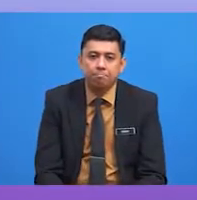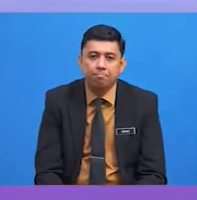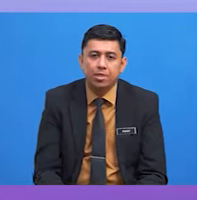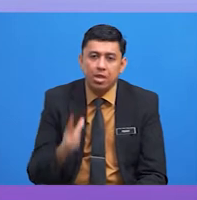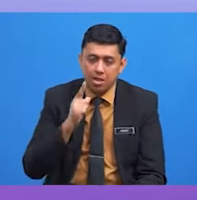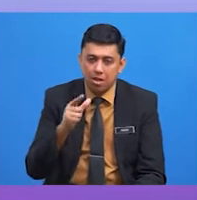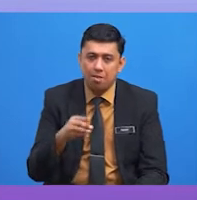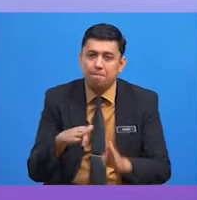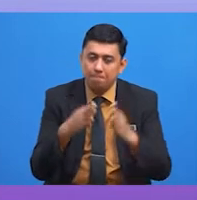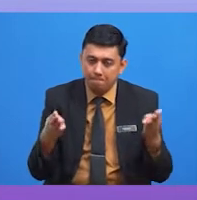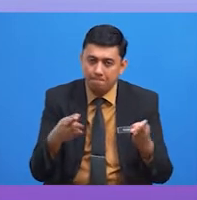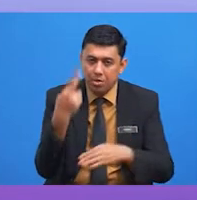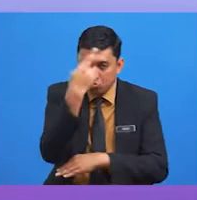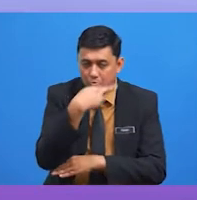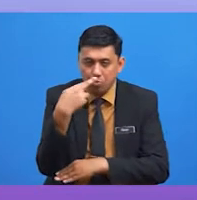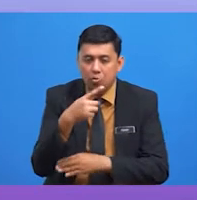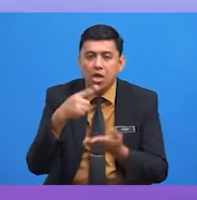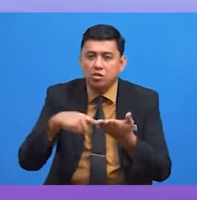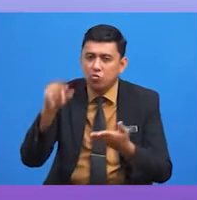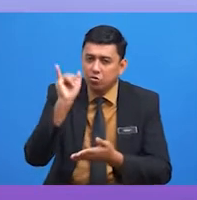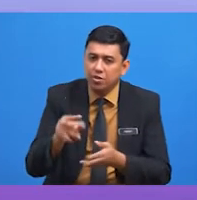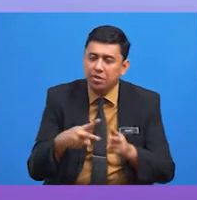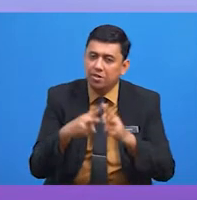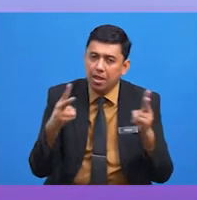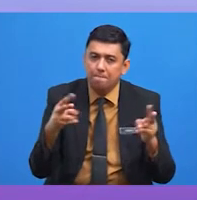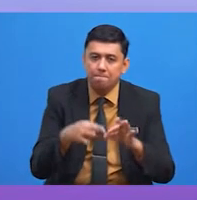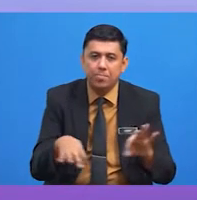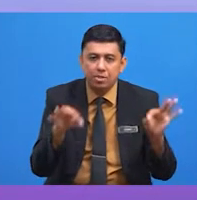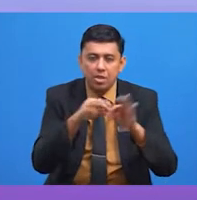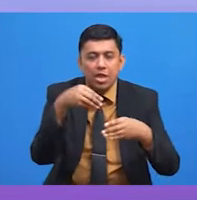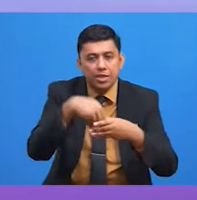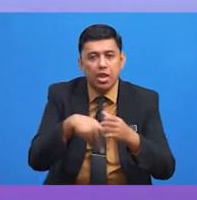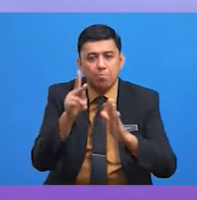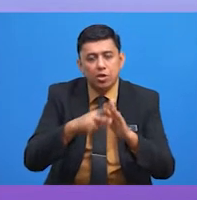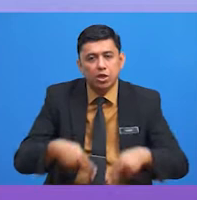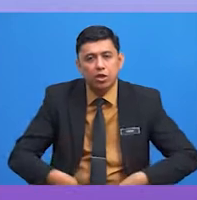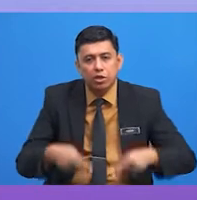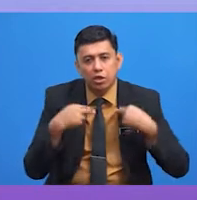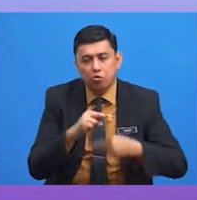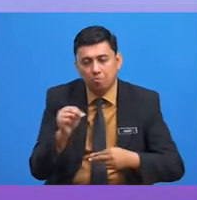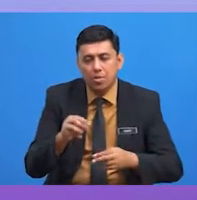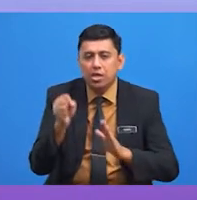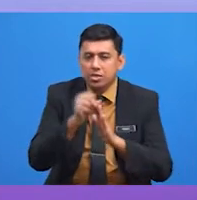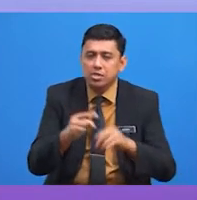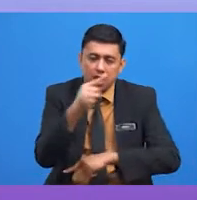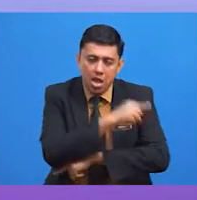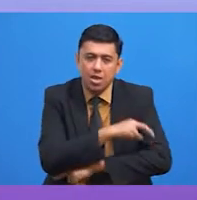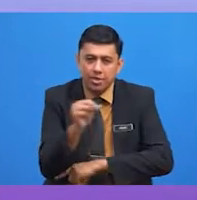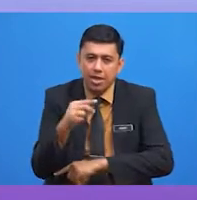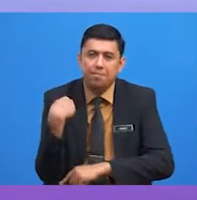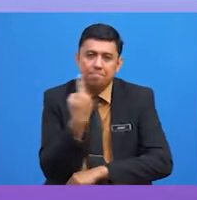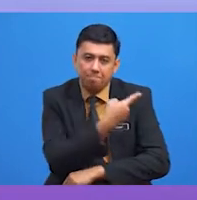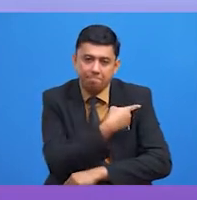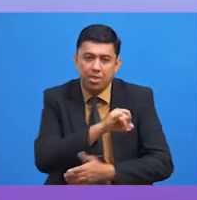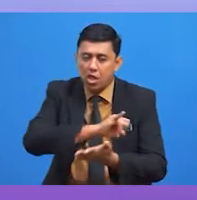Laras bahasa merupakan suatu yang amat penting dalam kehidupan seharian kita.